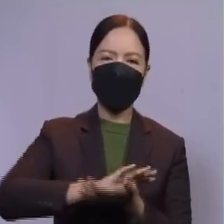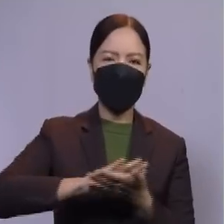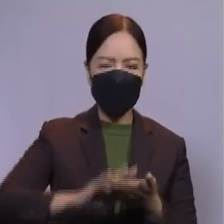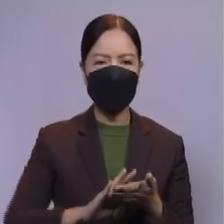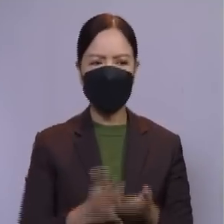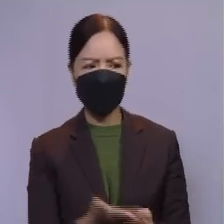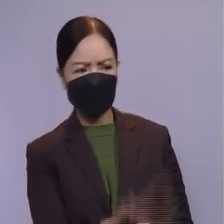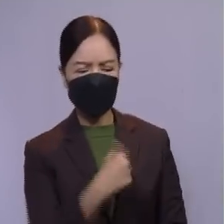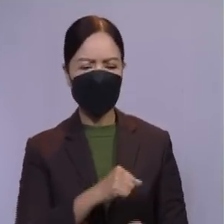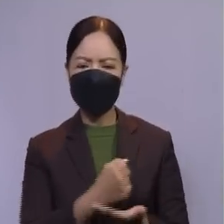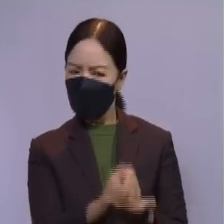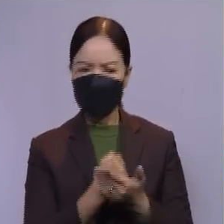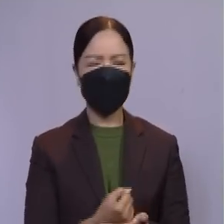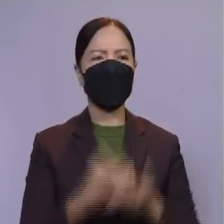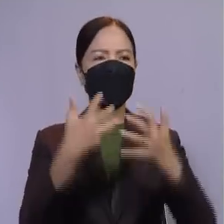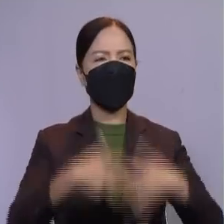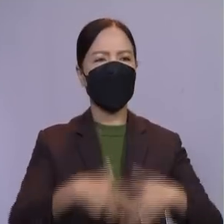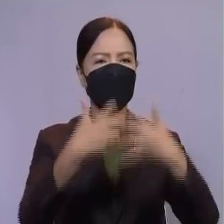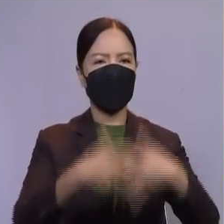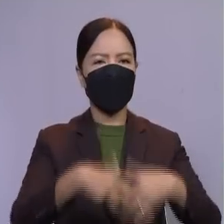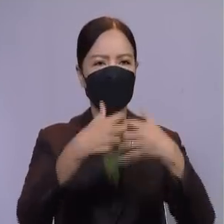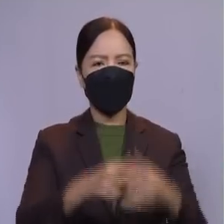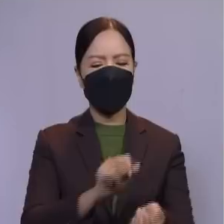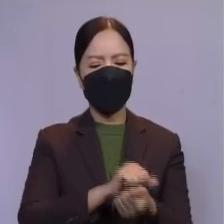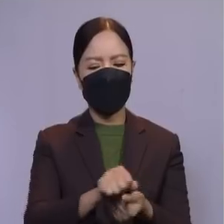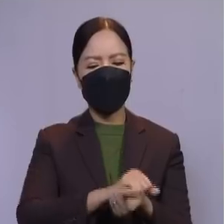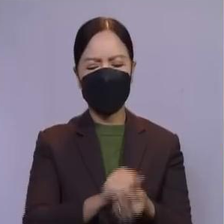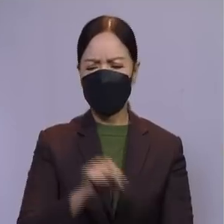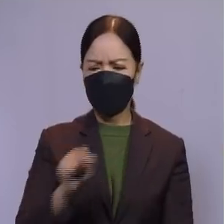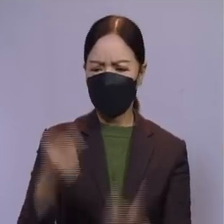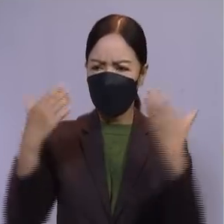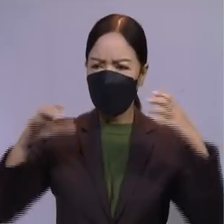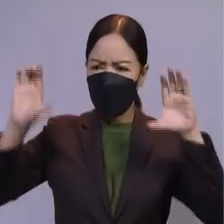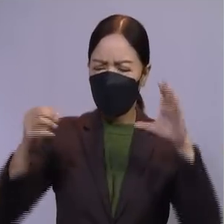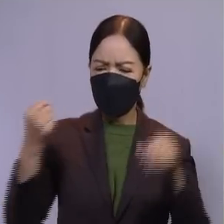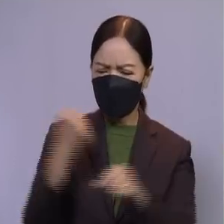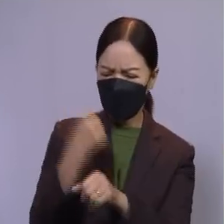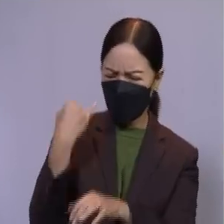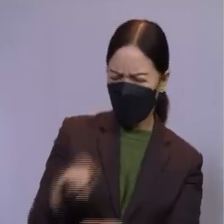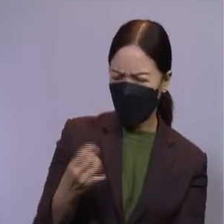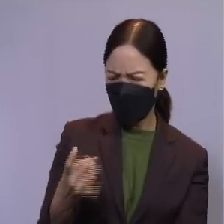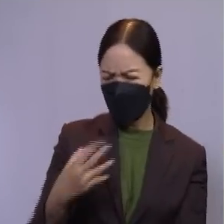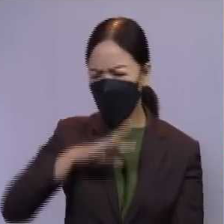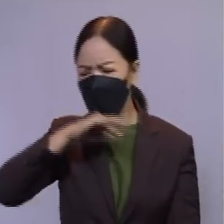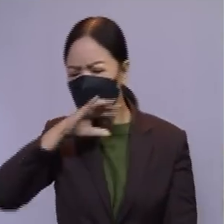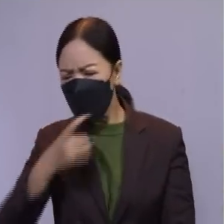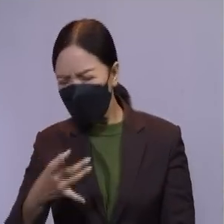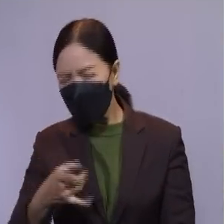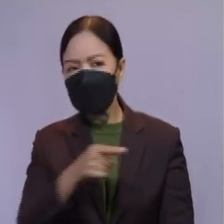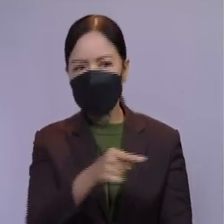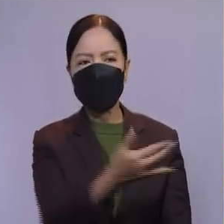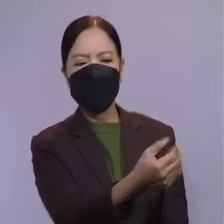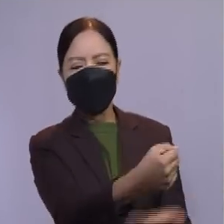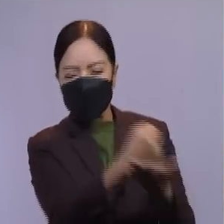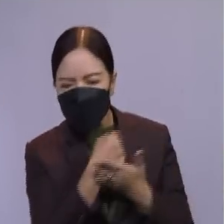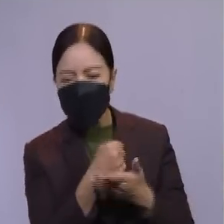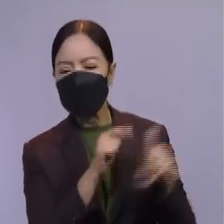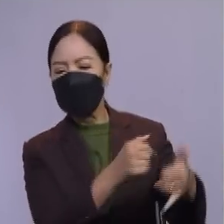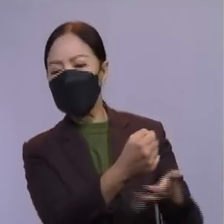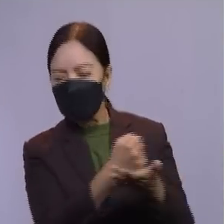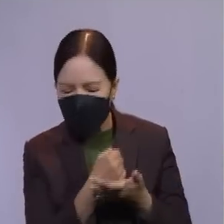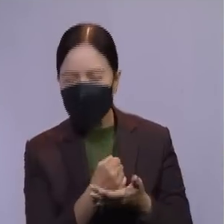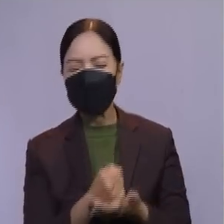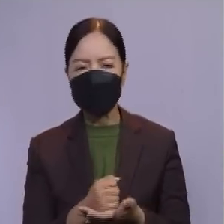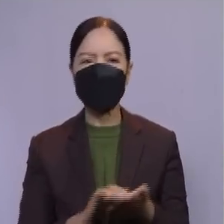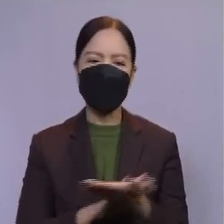ร่วมทำหน้าที่เหมือนเครื่องจักรคอยซักล้างความผิดปกติที่เกิดขึ้นกับรัฐบาลให้ผ่านพ้นไปเรียกว่าเรื่องไหนผ่าน